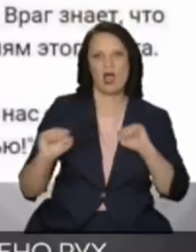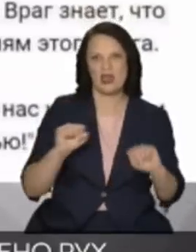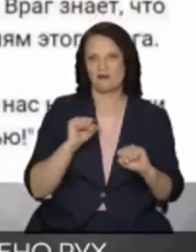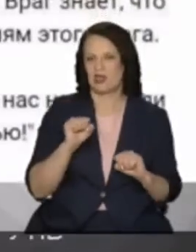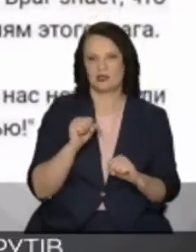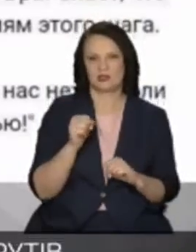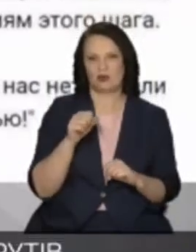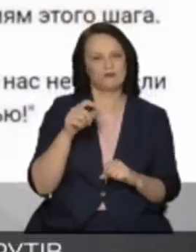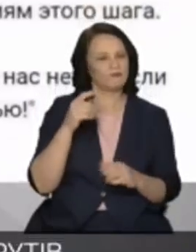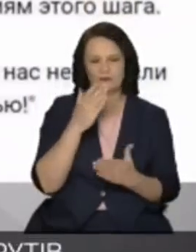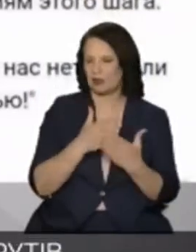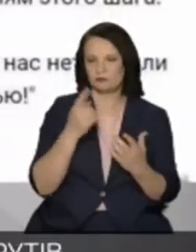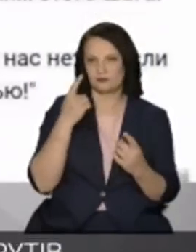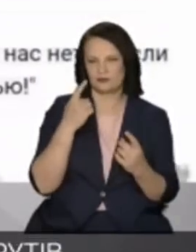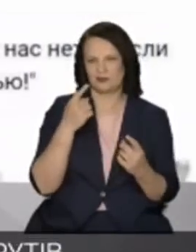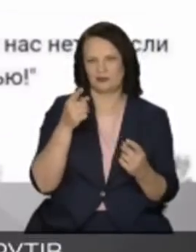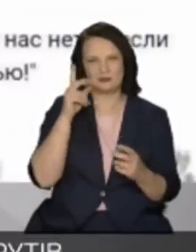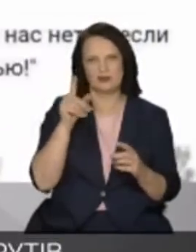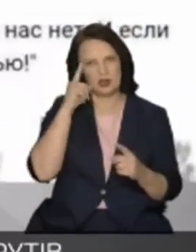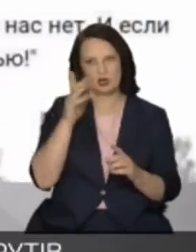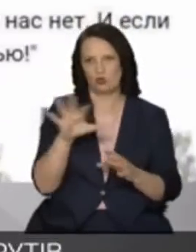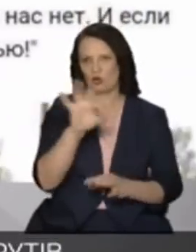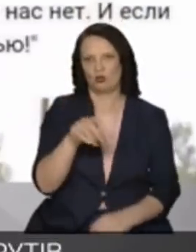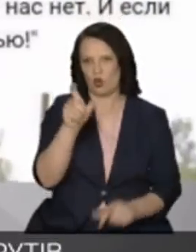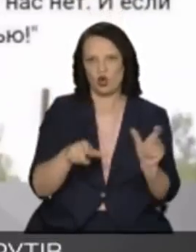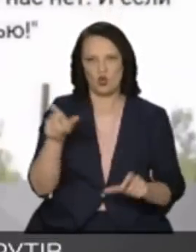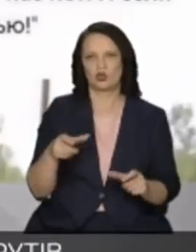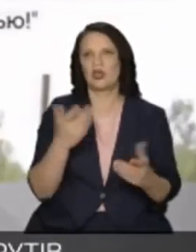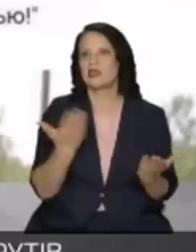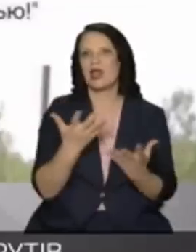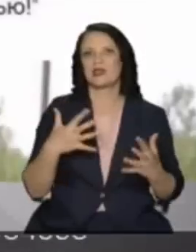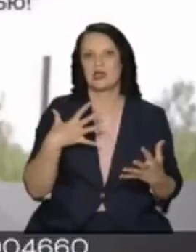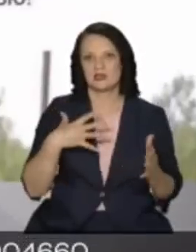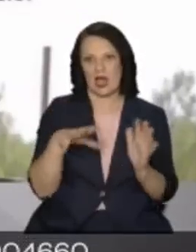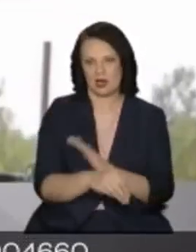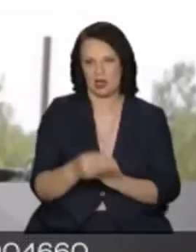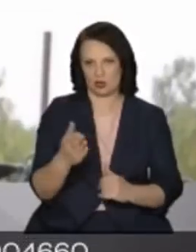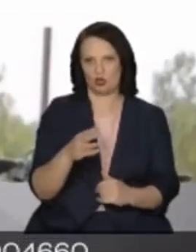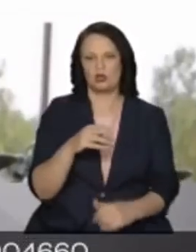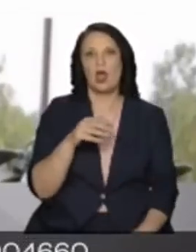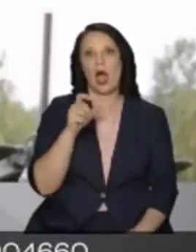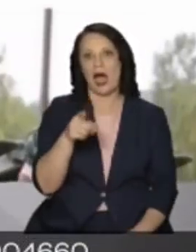країни-агресорки зовсім не хвилюють люди, які загинуть у разі підриву атомної електростанції. А їх